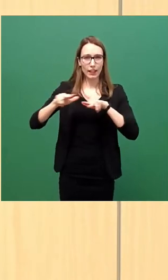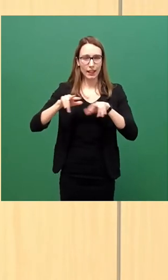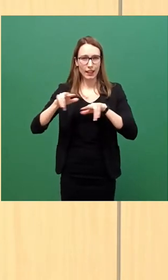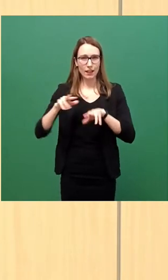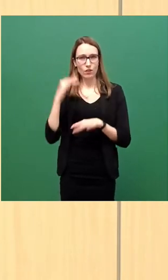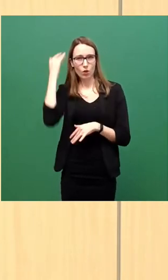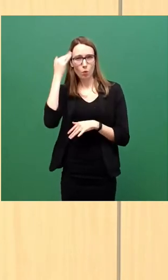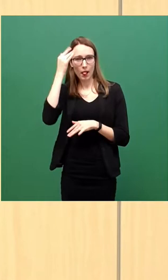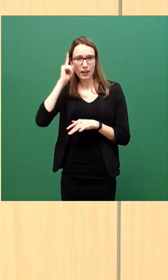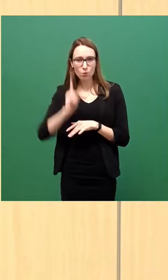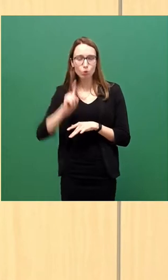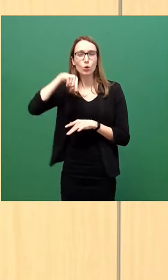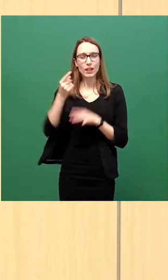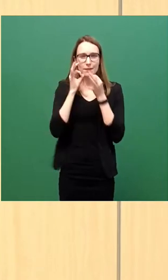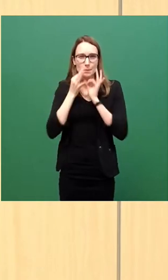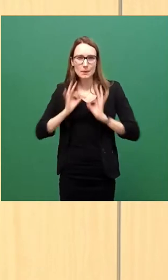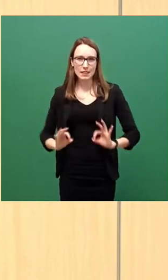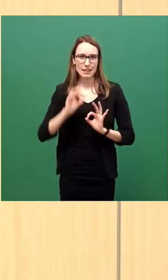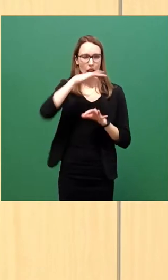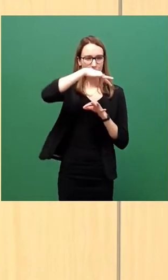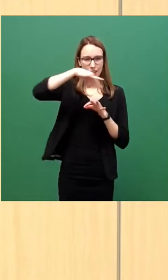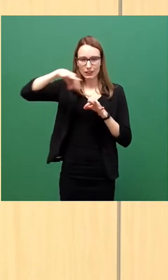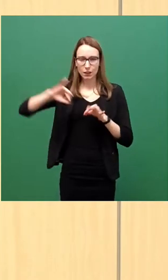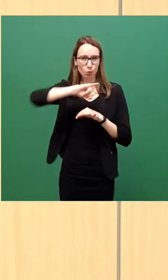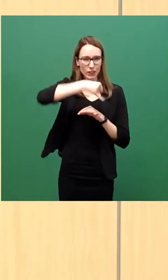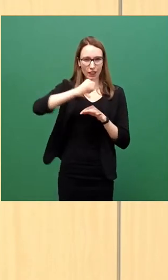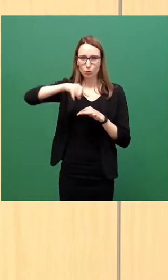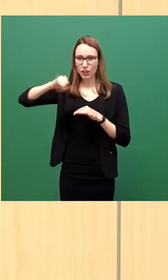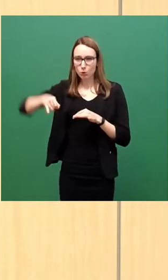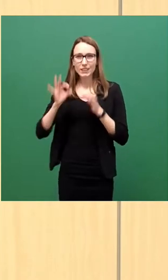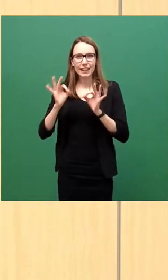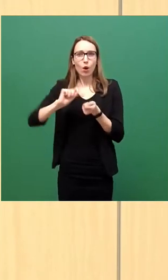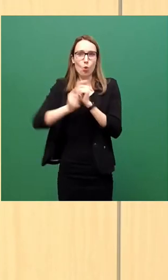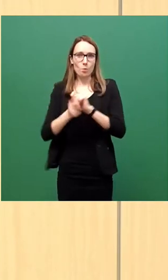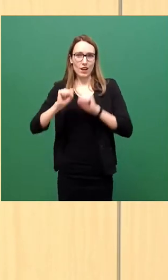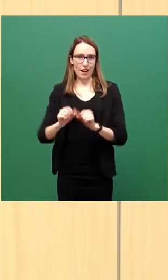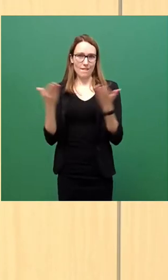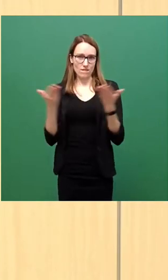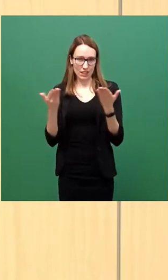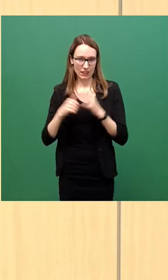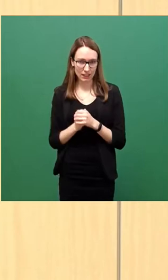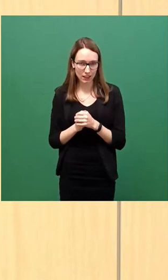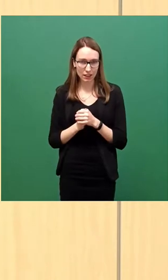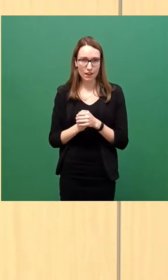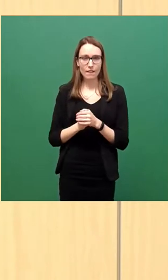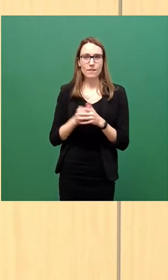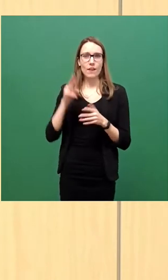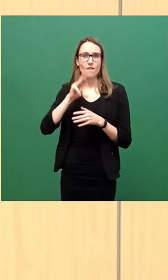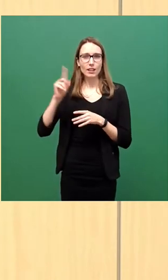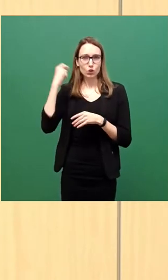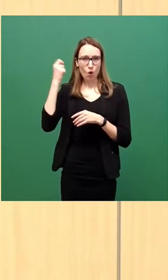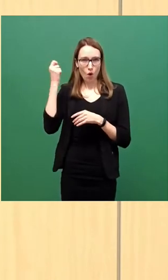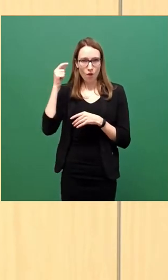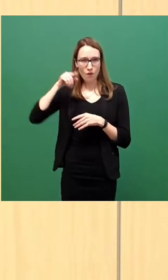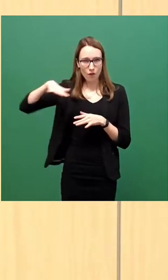Projekten überlegen, was sie dann genau umsetzen. Weixdorf, das ist der Punkt, mit dem man versucht, auch noch